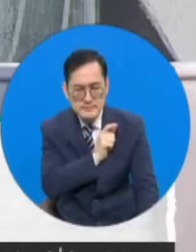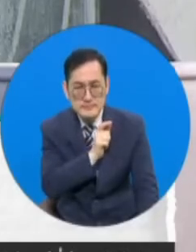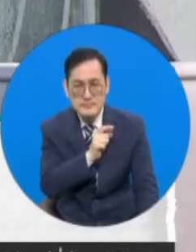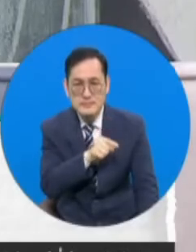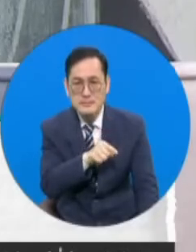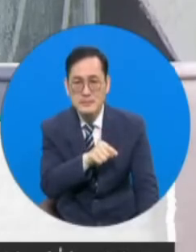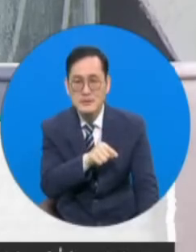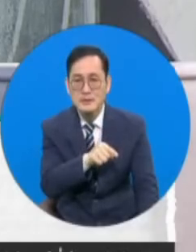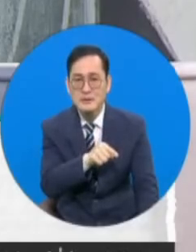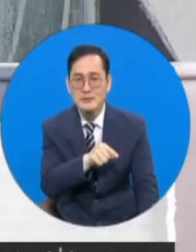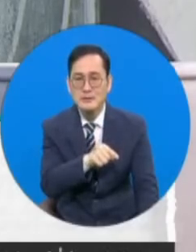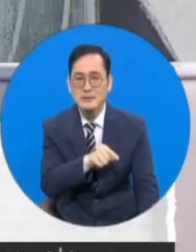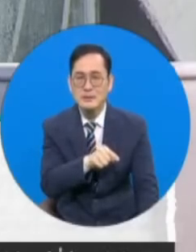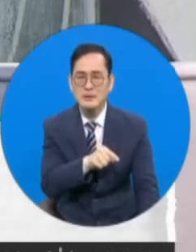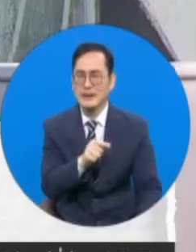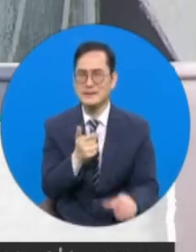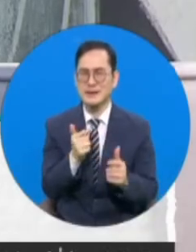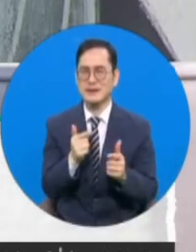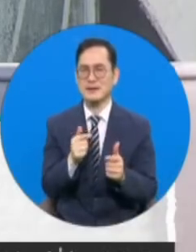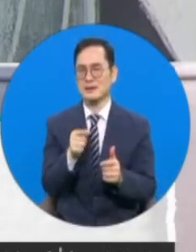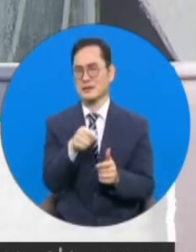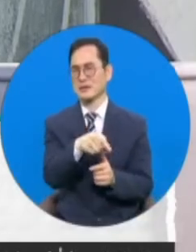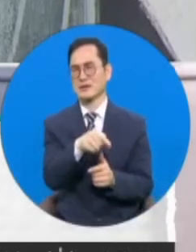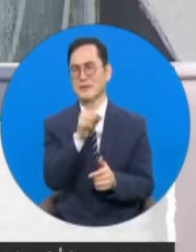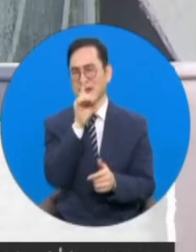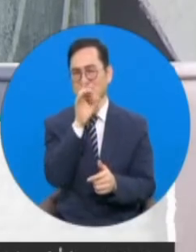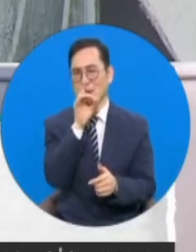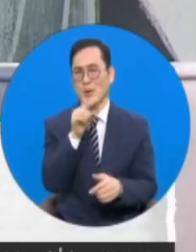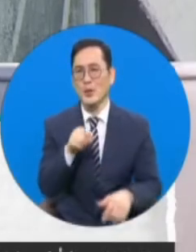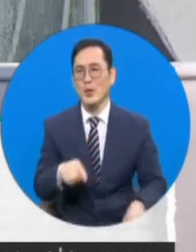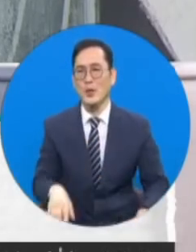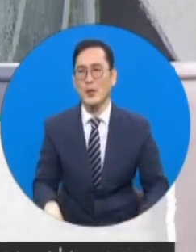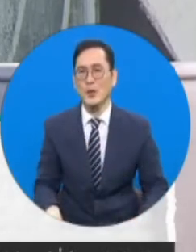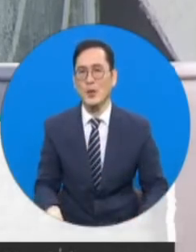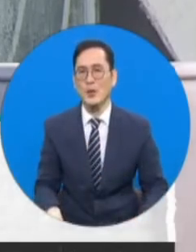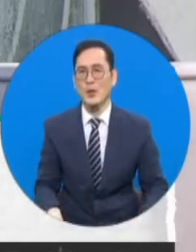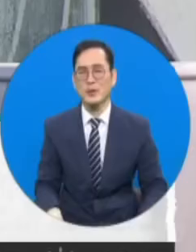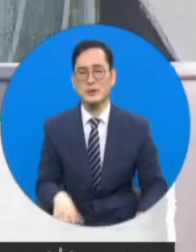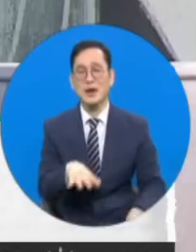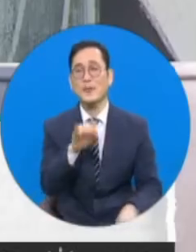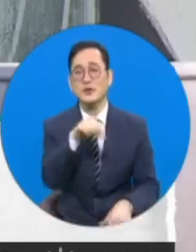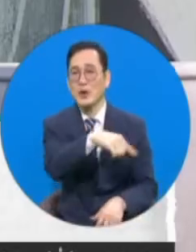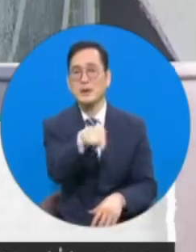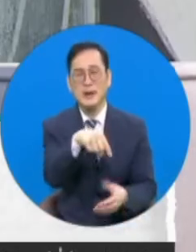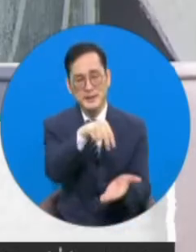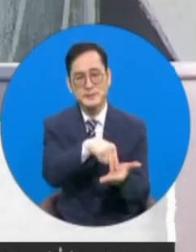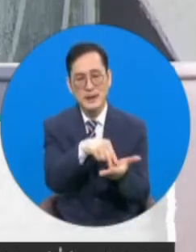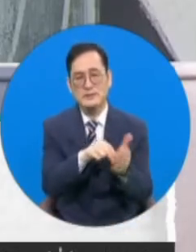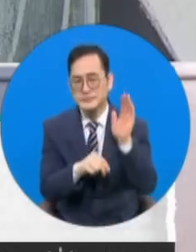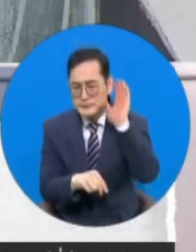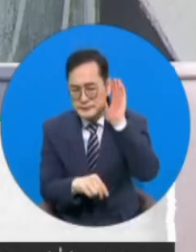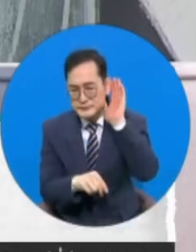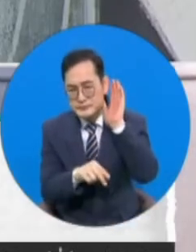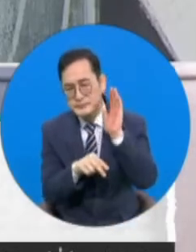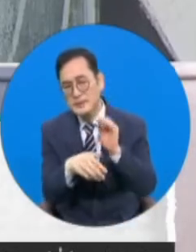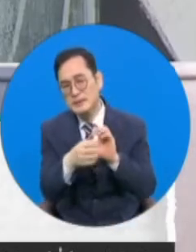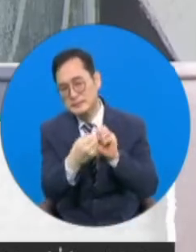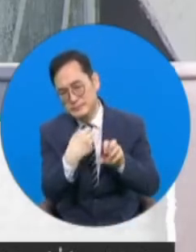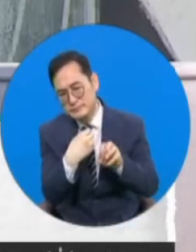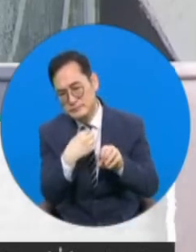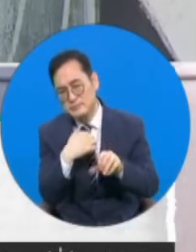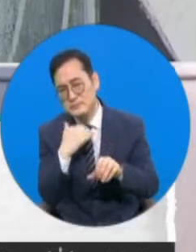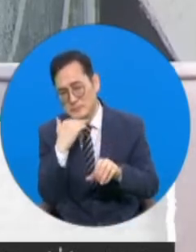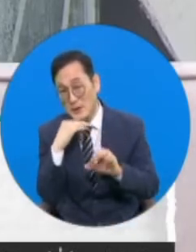영장이 계좌에 대한 압수수성 영장이 기각이 됐다는 거 아닙니까 그래서 일단은 좀 해명을 좀 더 들어볼 필요가 있겠다 이렇게 생각을 합니다